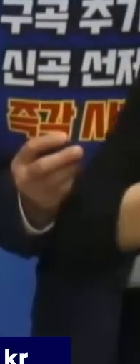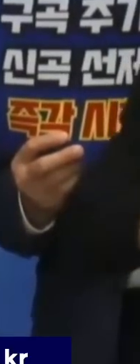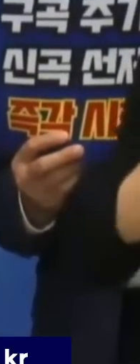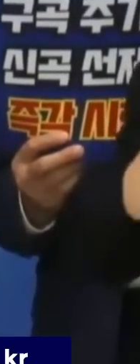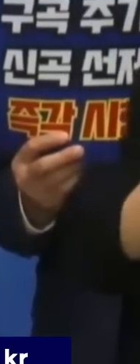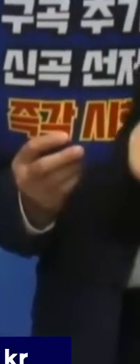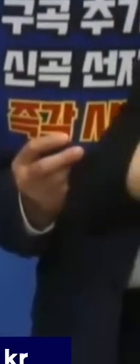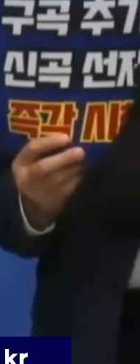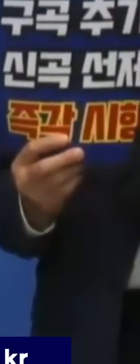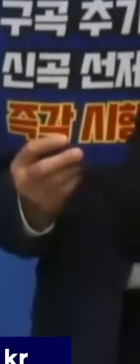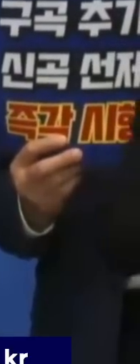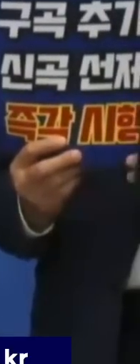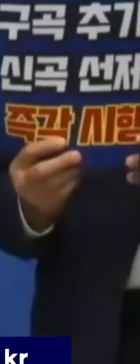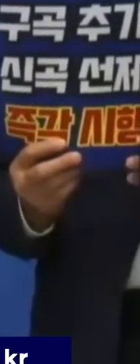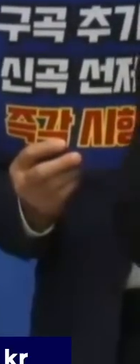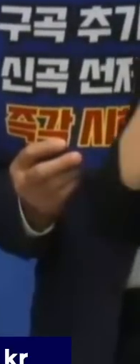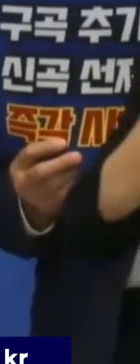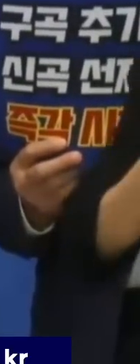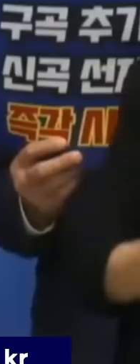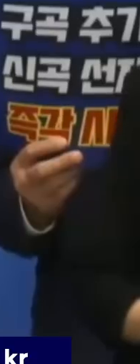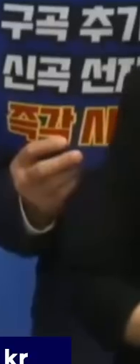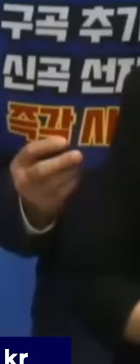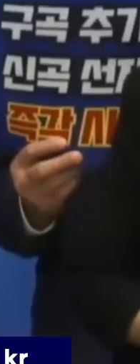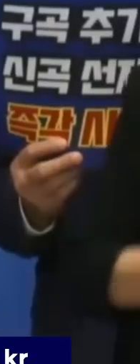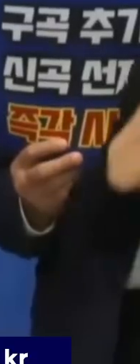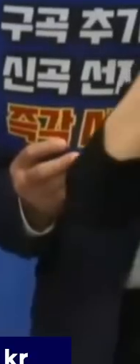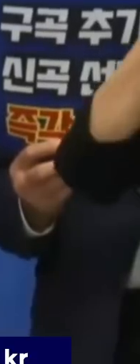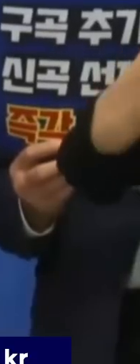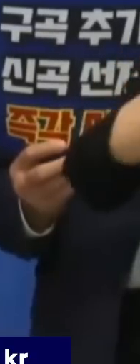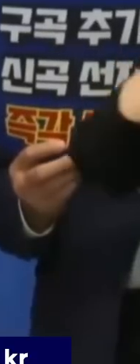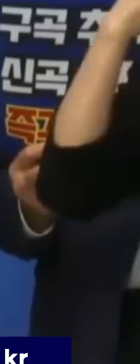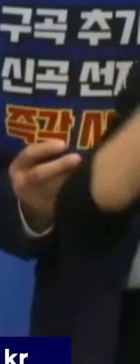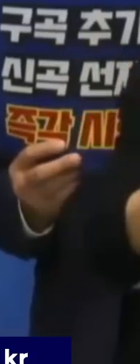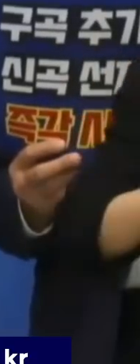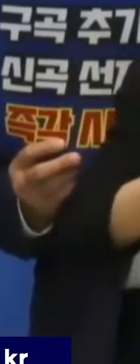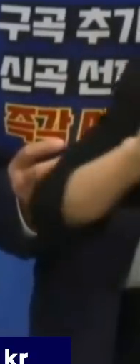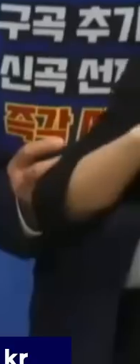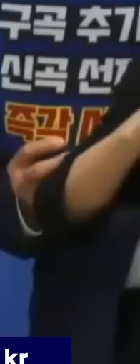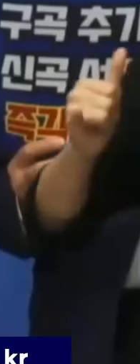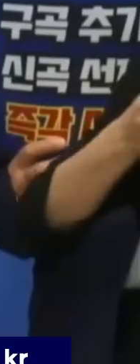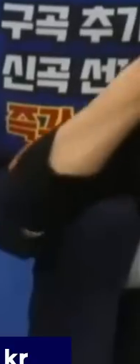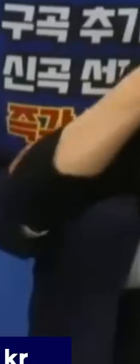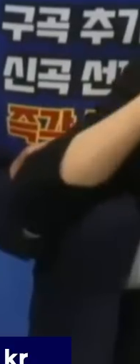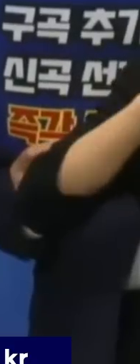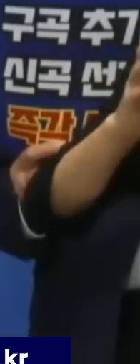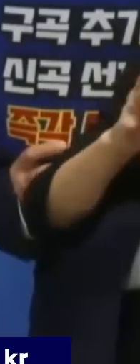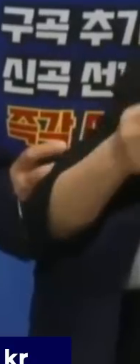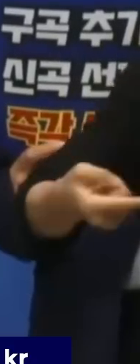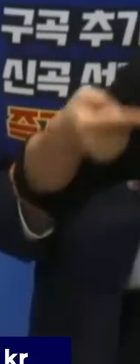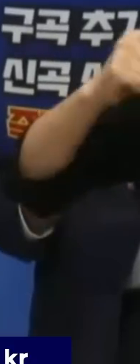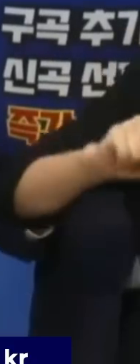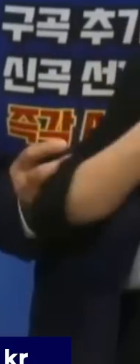우리 농민들의 손을 잡아주십시오. 쌀값 정상화를 위한 대국민 캠페인에 적극 동참해